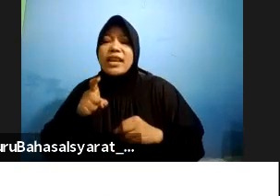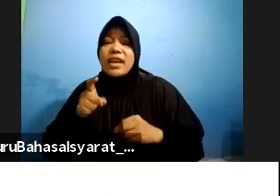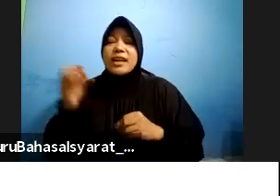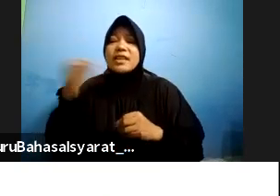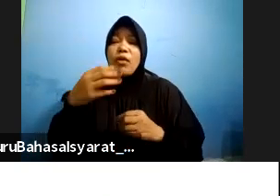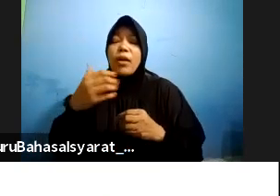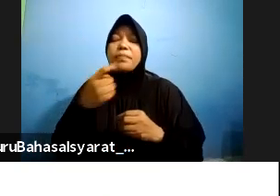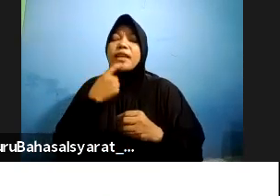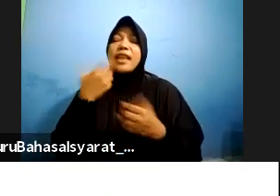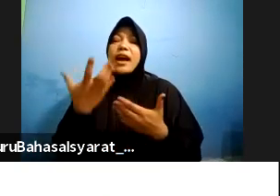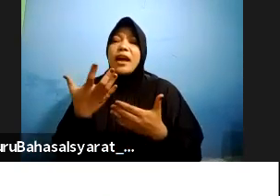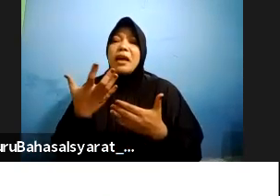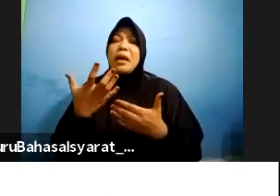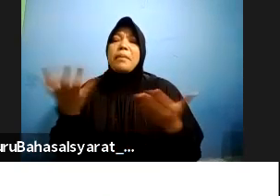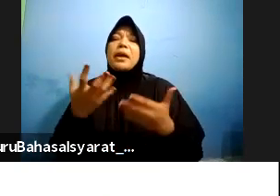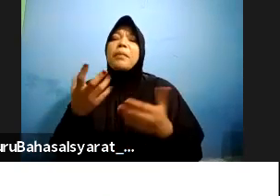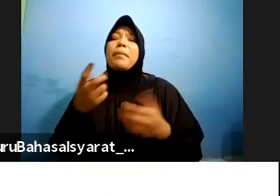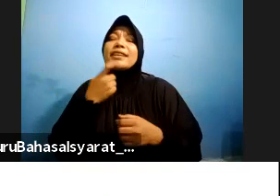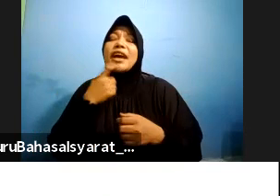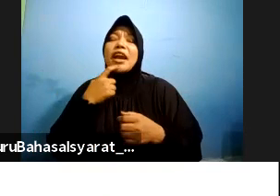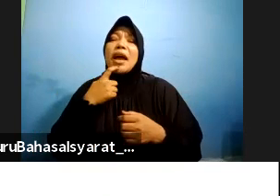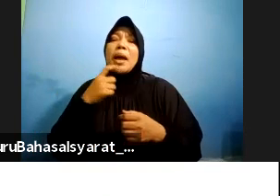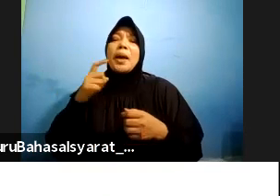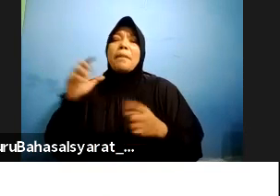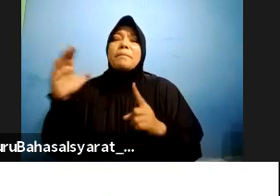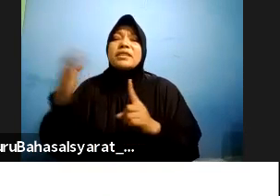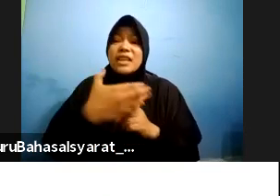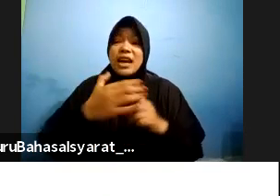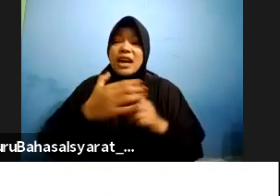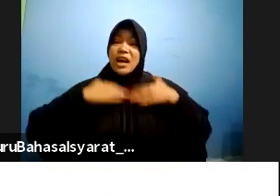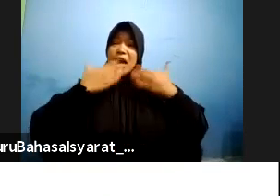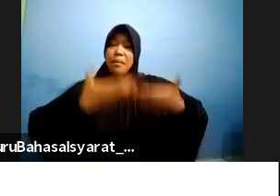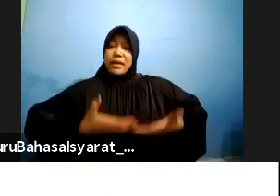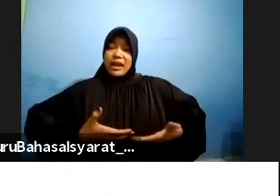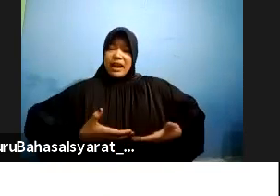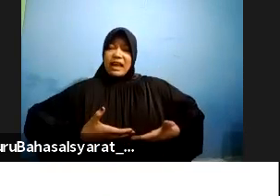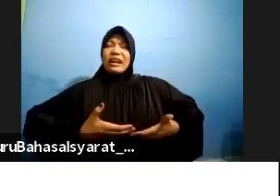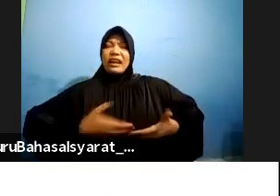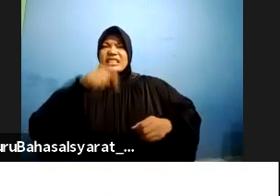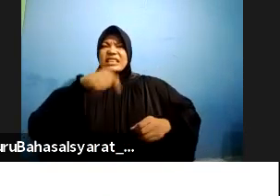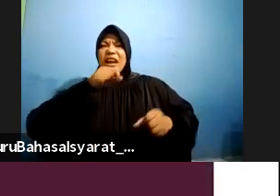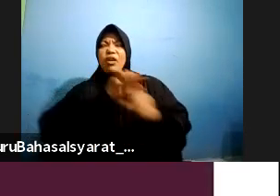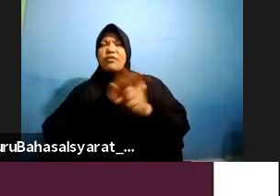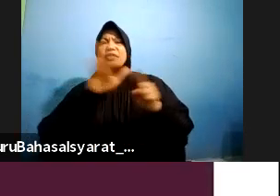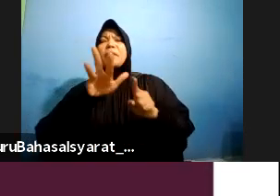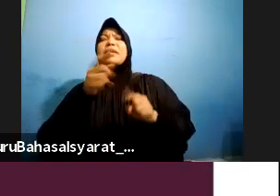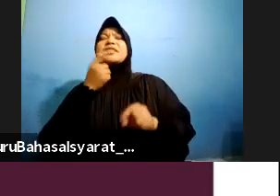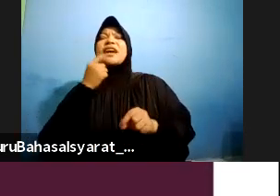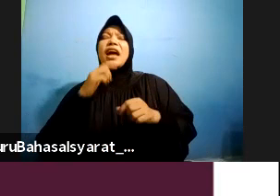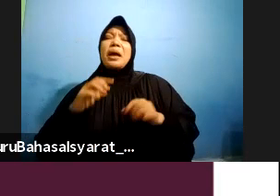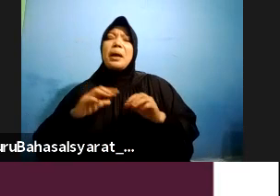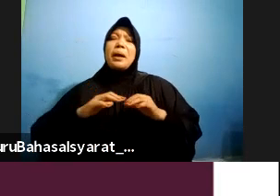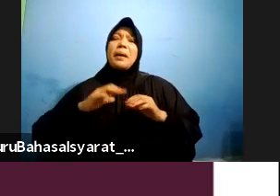mengenai bagaimana menjaga kehamilan yang sehat di masa pandemi ini, pandemi COVID-19 ini gitu. Jadi